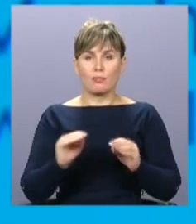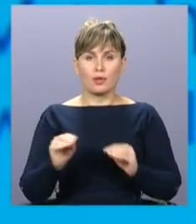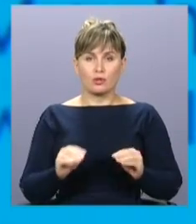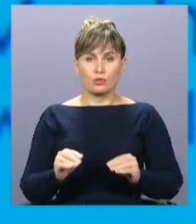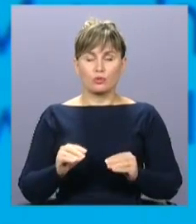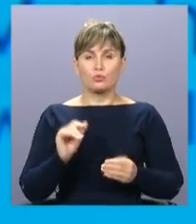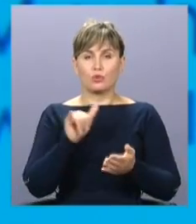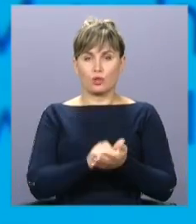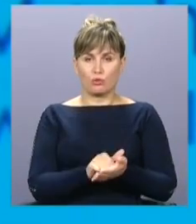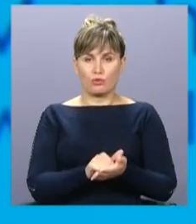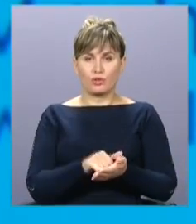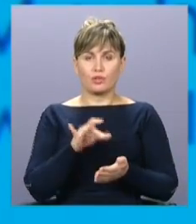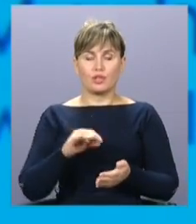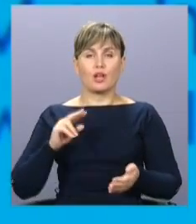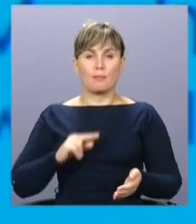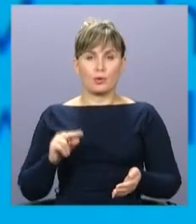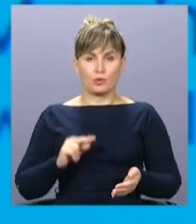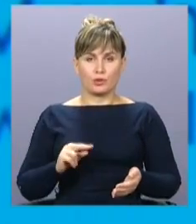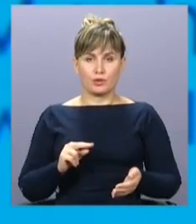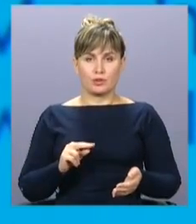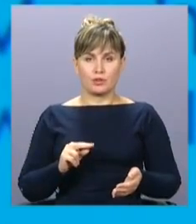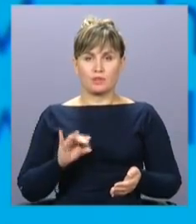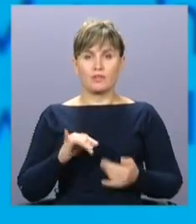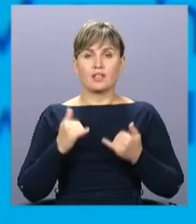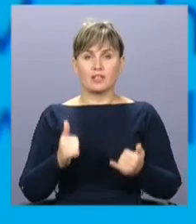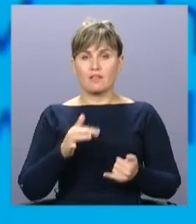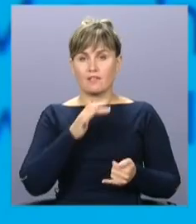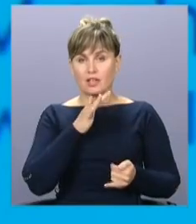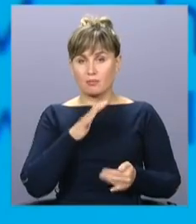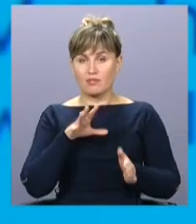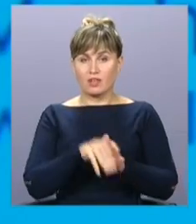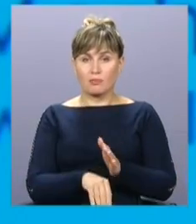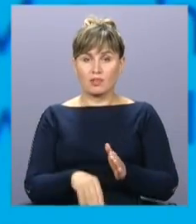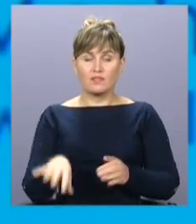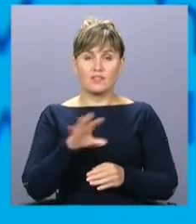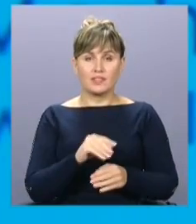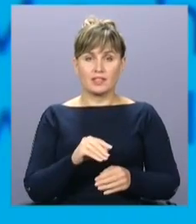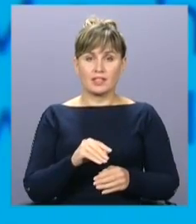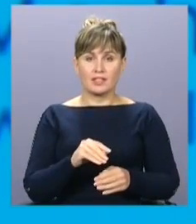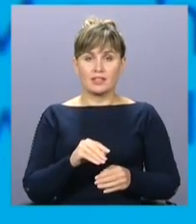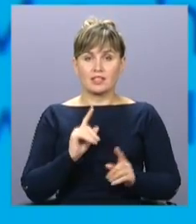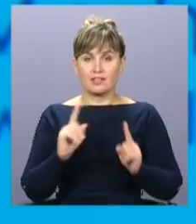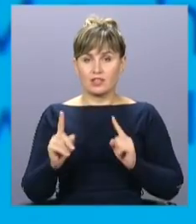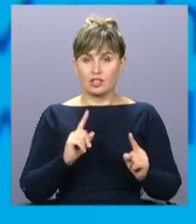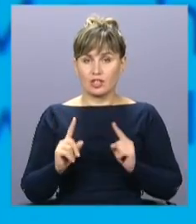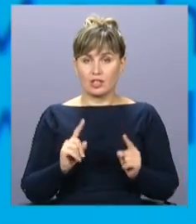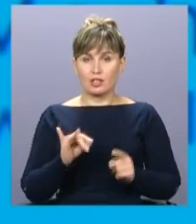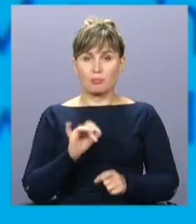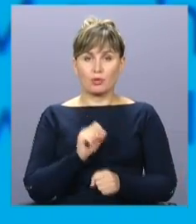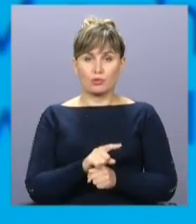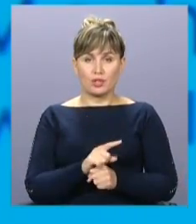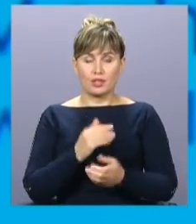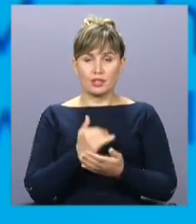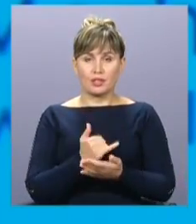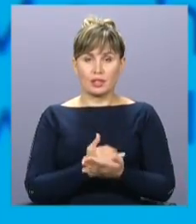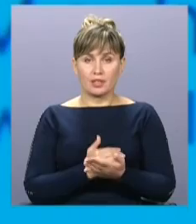оборудование установлено, оно функционирует. В настоящее время вот в рамках всех совещаний и поручений данных